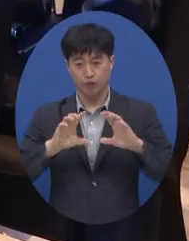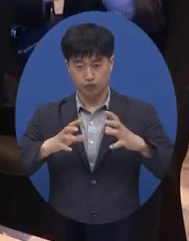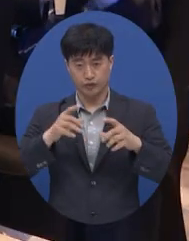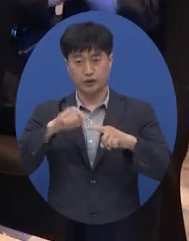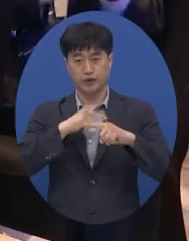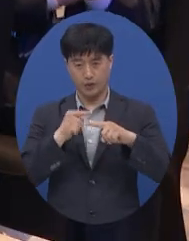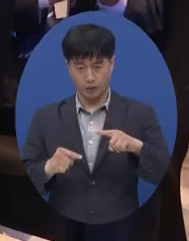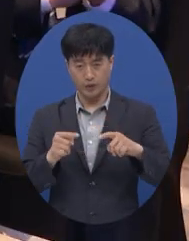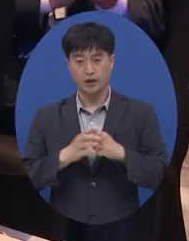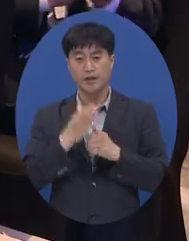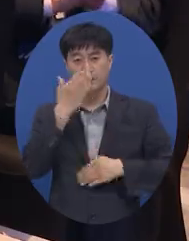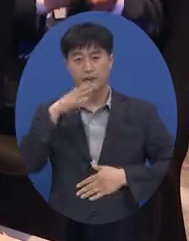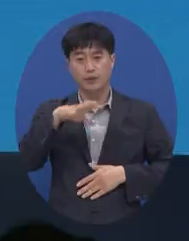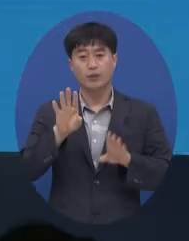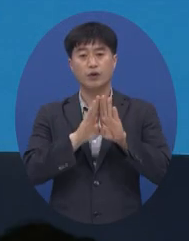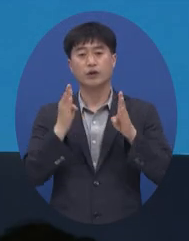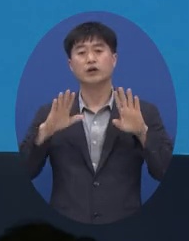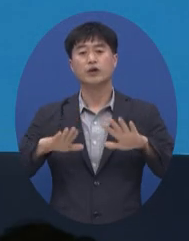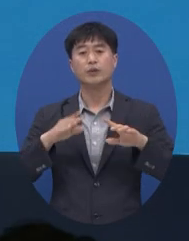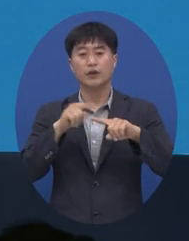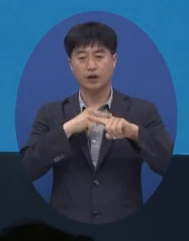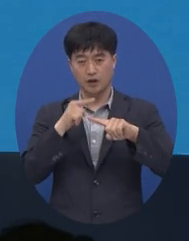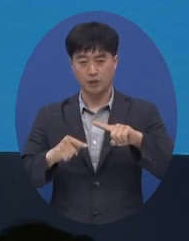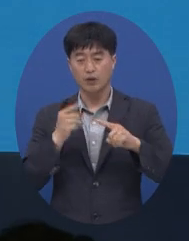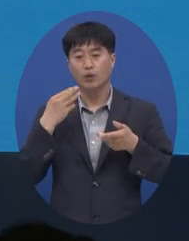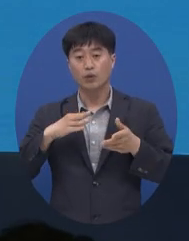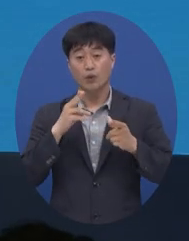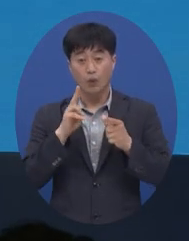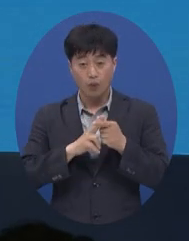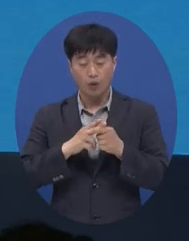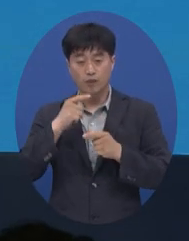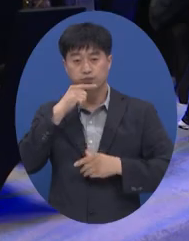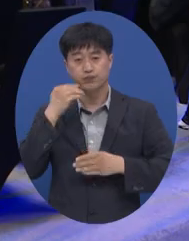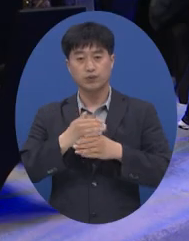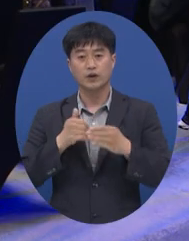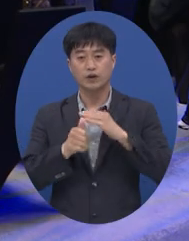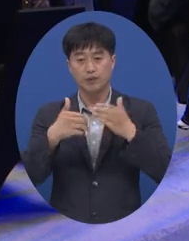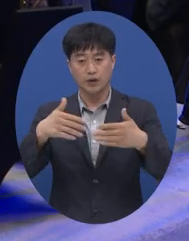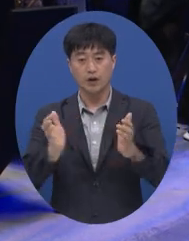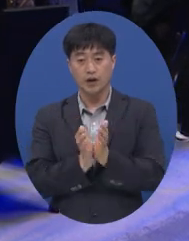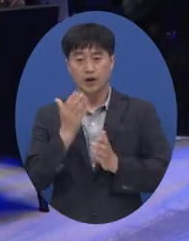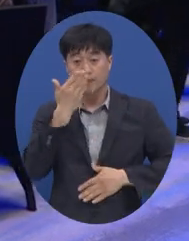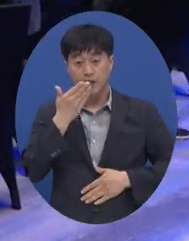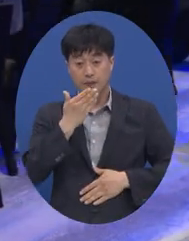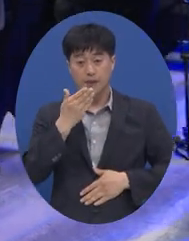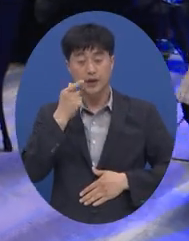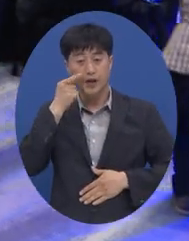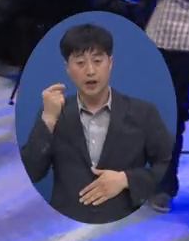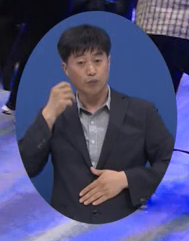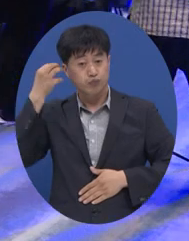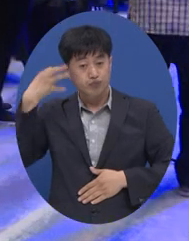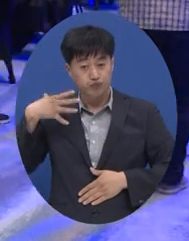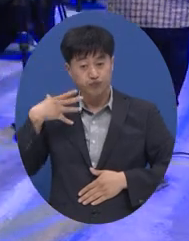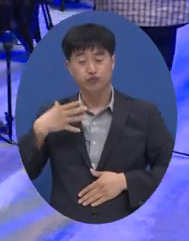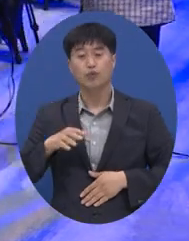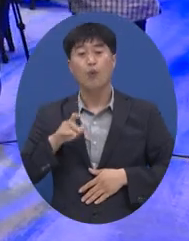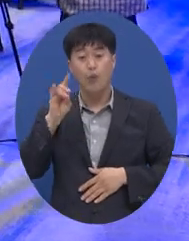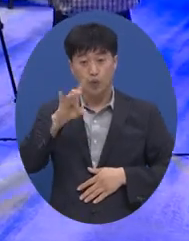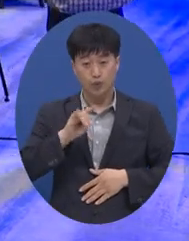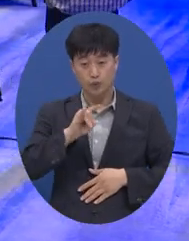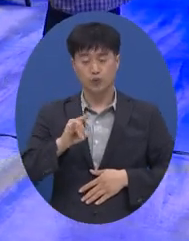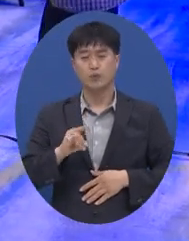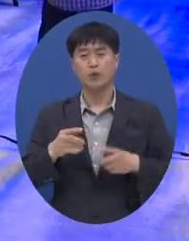국제대회. 필리핀에서 열린 이번 대회에는 경기도와 북측 대표단을 비롯해 필리핀, 일본, 중국, 호주, 태국,